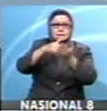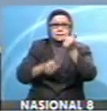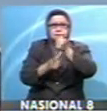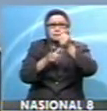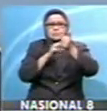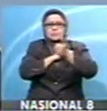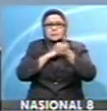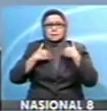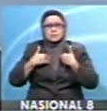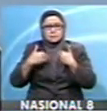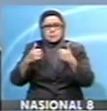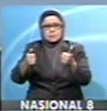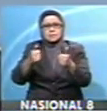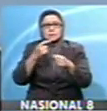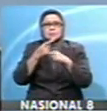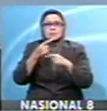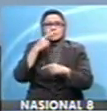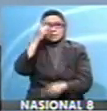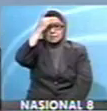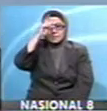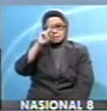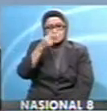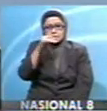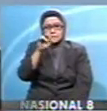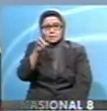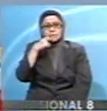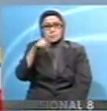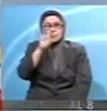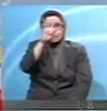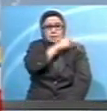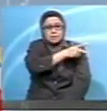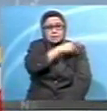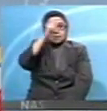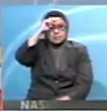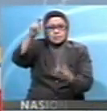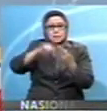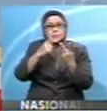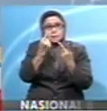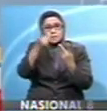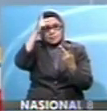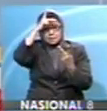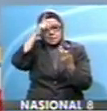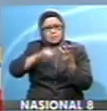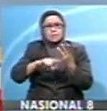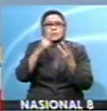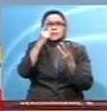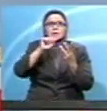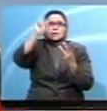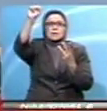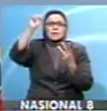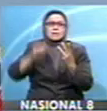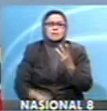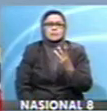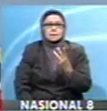kesihatan Datuk Seri Dr Helmi Yahya memaklumkan ia meliputi empat Klinik di Terengganu 11 di Kelantan manakala satu di buft